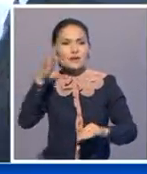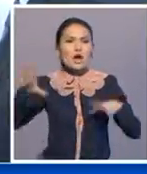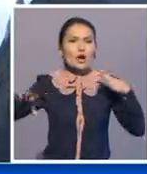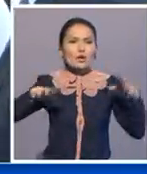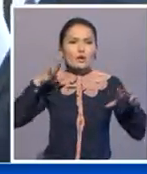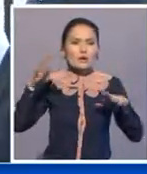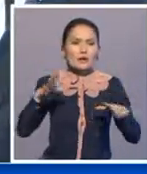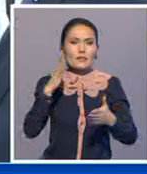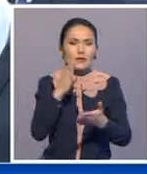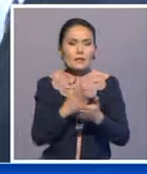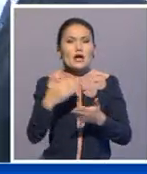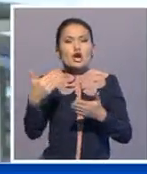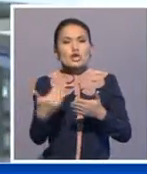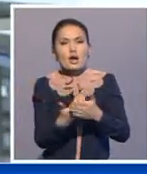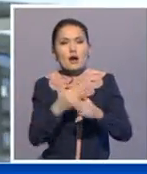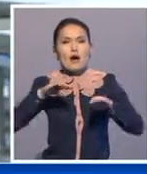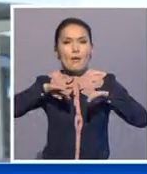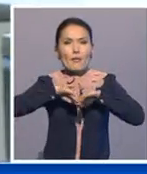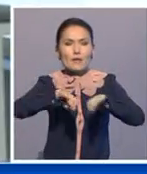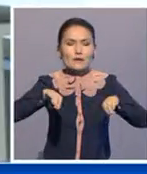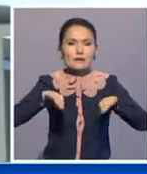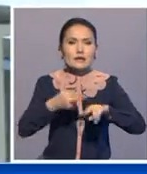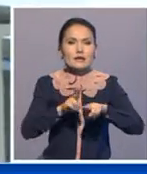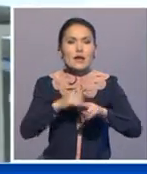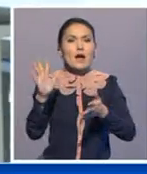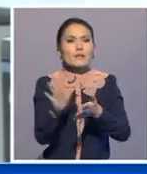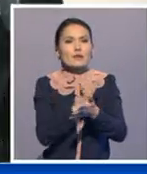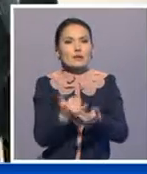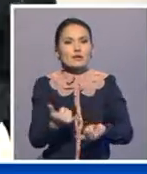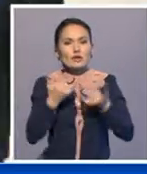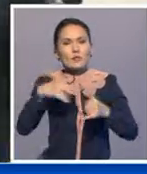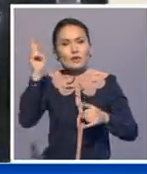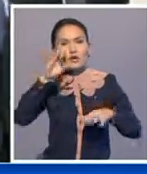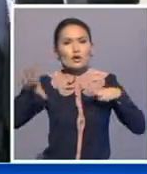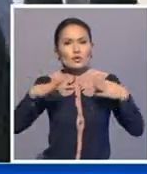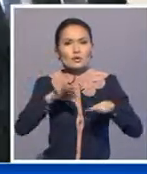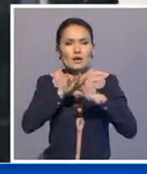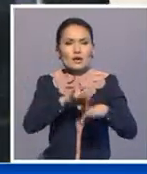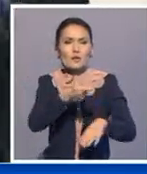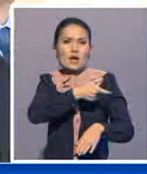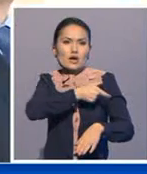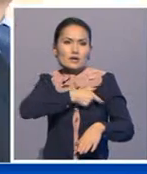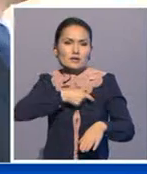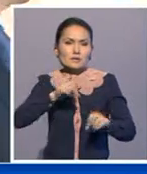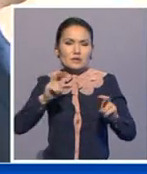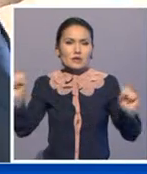жаңа бассейнді тегін жаттығып, су спортымен шұғылданады. Тек мықты жаттықтырушыларды іріктеу жұмысы ғана қалып тұр.